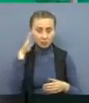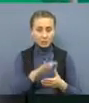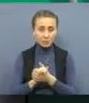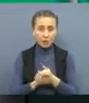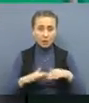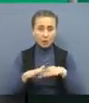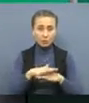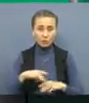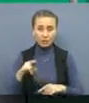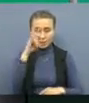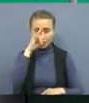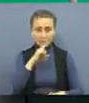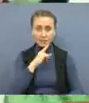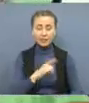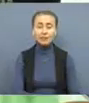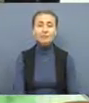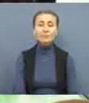Казахстана.